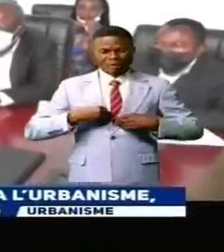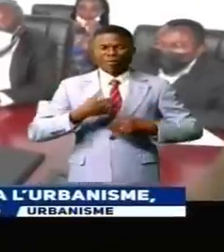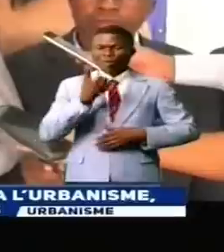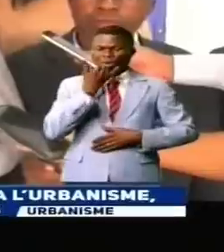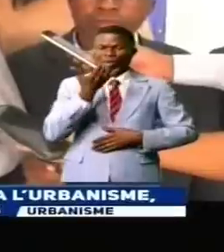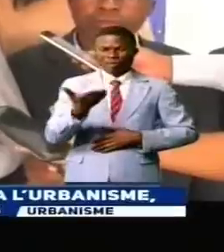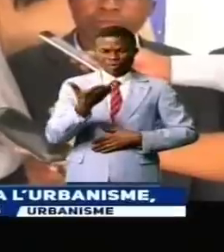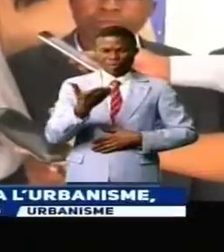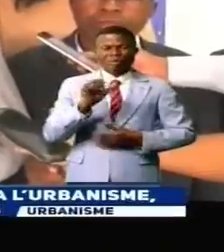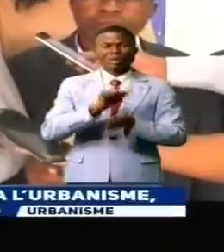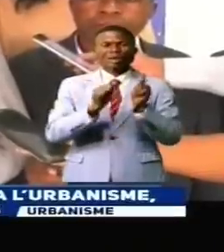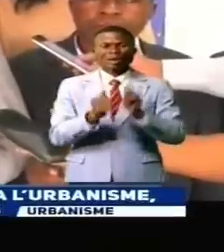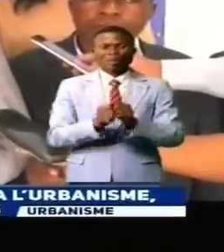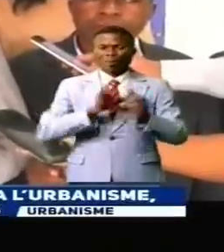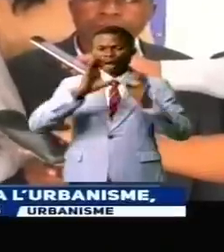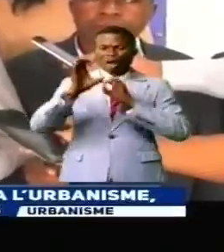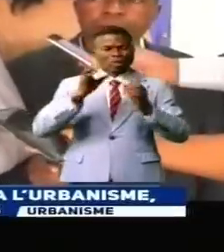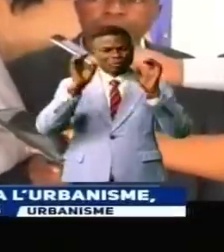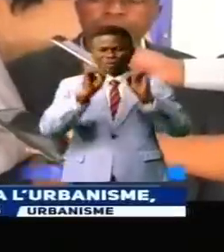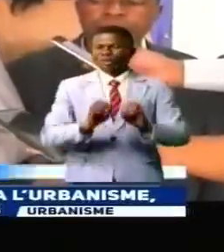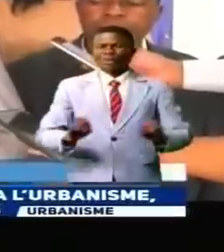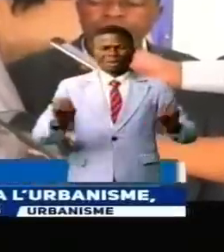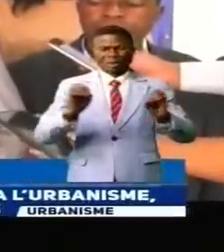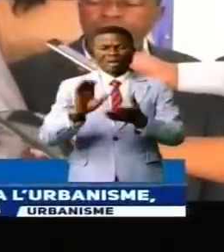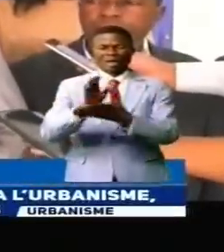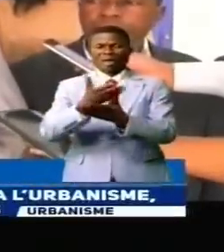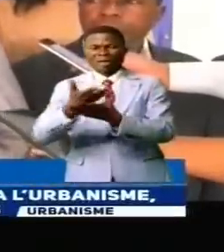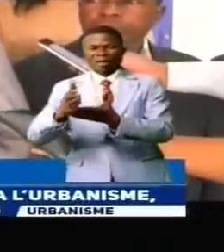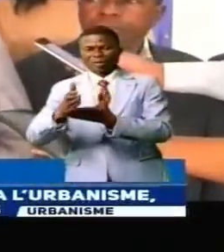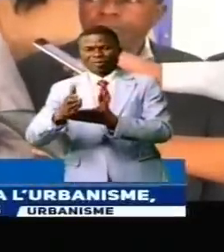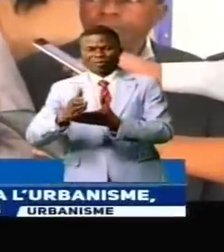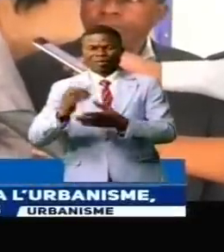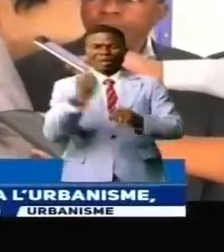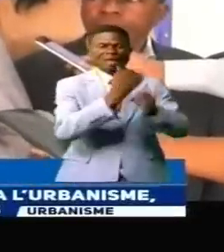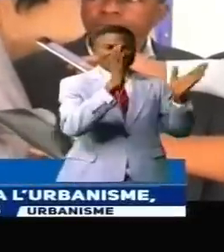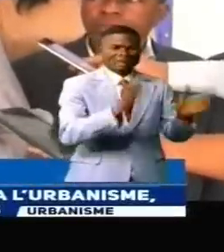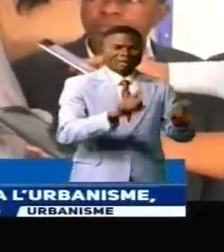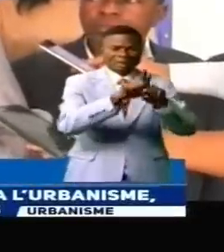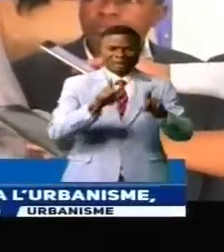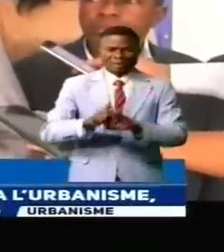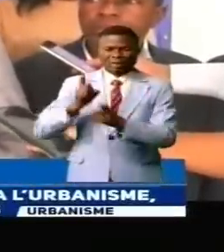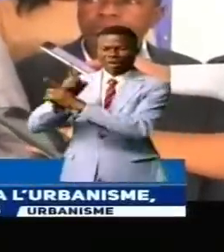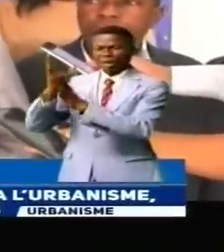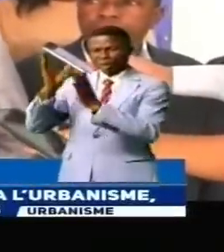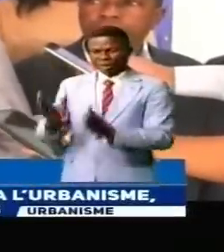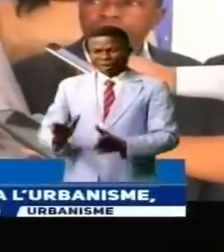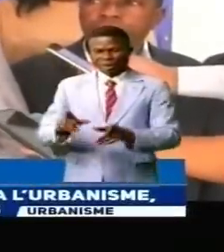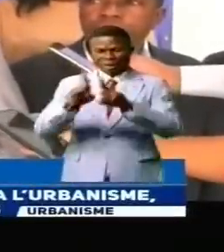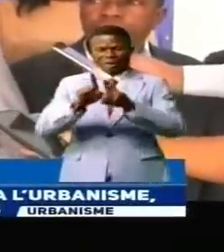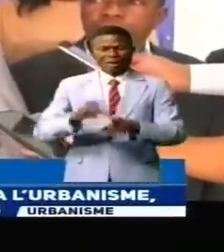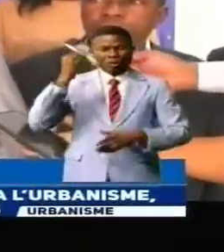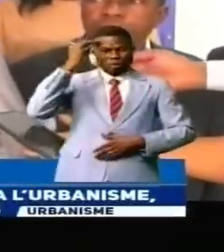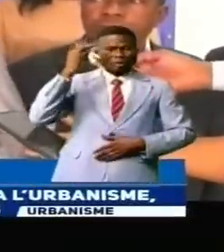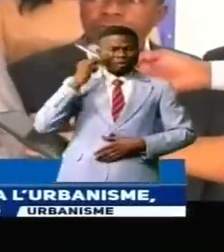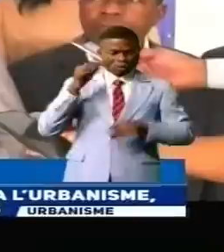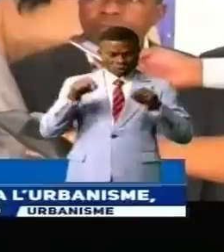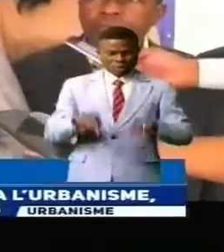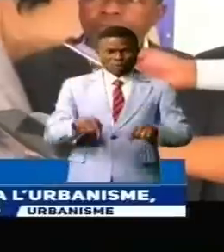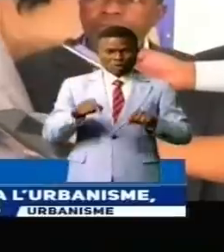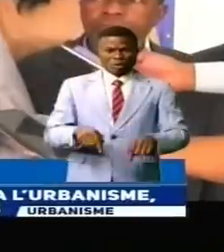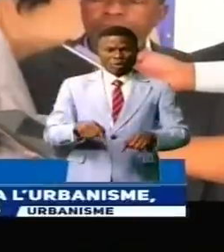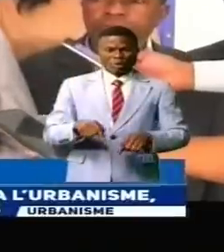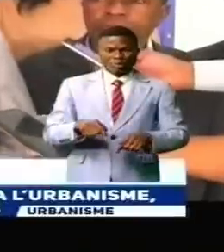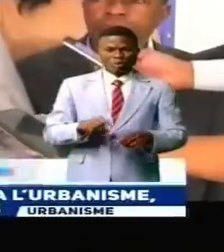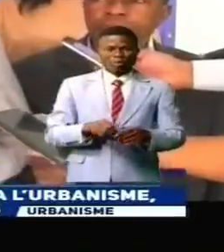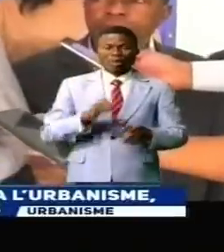avait juste un problème de communication entre les agents et syndicalistes et son excellence. Mais aujourd'hui que